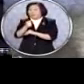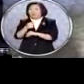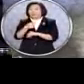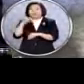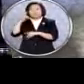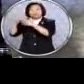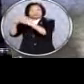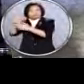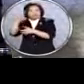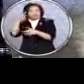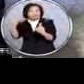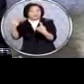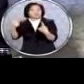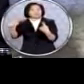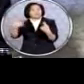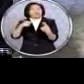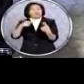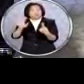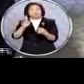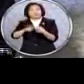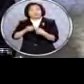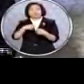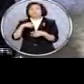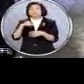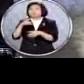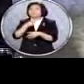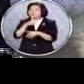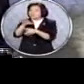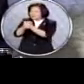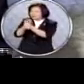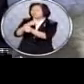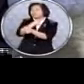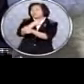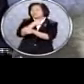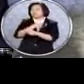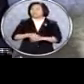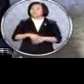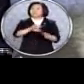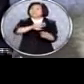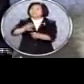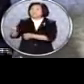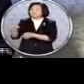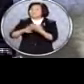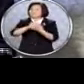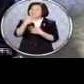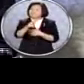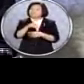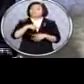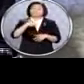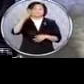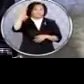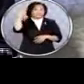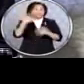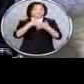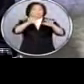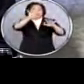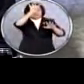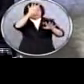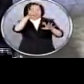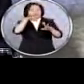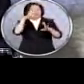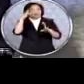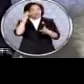方做的确实是比我们快，我们应该要急起直追。那在这方面来讲呢，其实过去民进党做的非